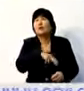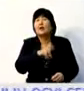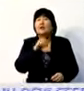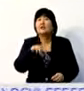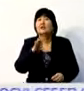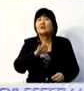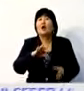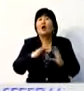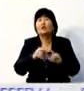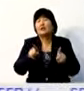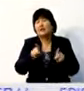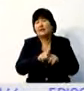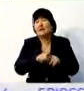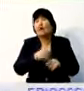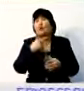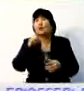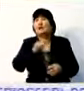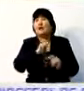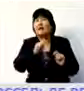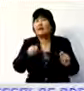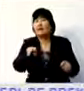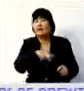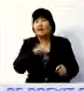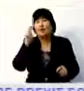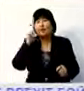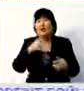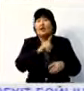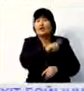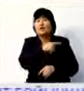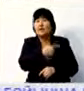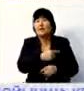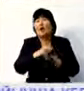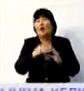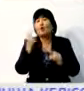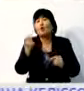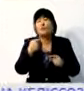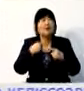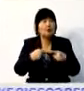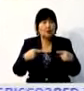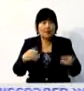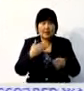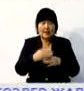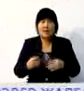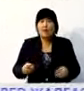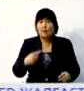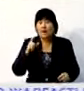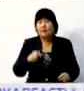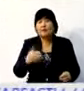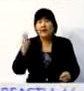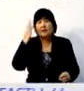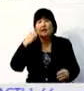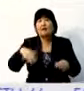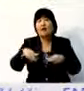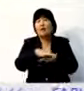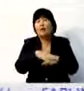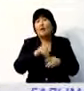Сырдария ауданында да өз иелерін тапты. Ардагерлер, білім, медицина, ауыл шаруашылығы секілді түрлі саланың білікті мамандары мен зиялы қауым